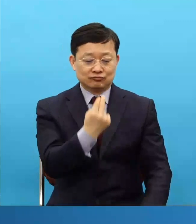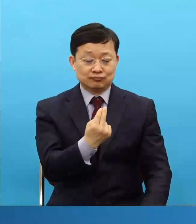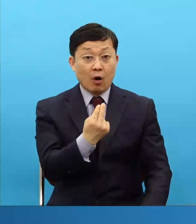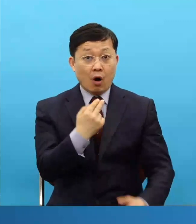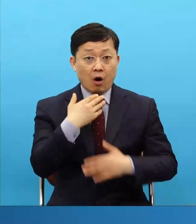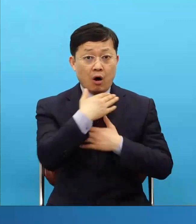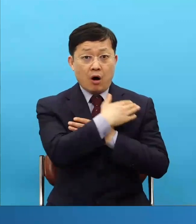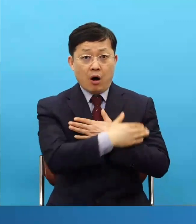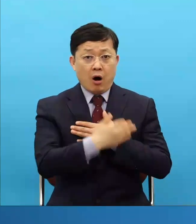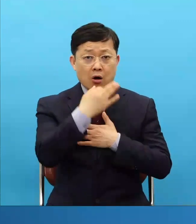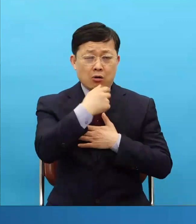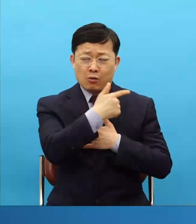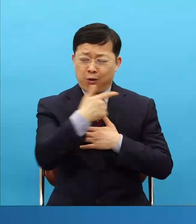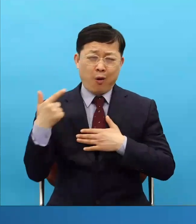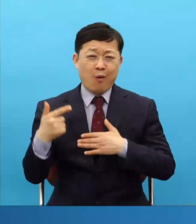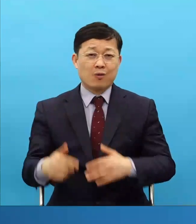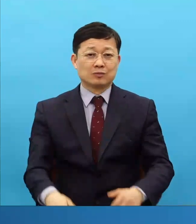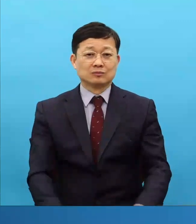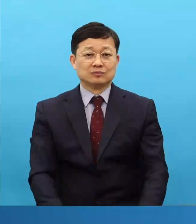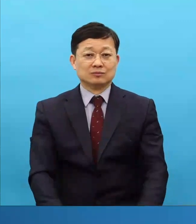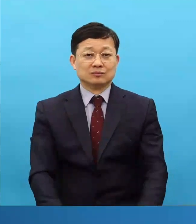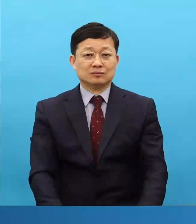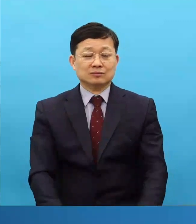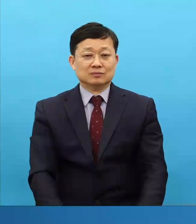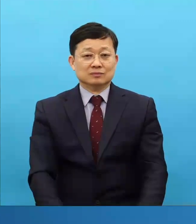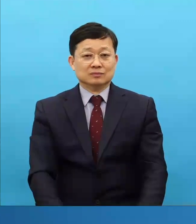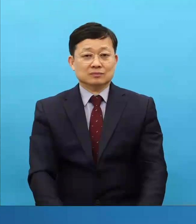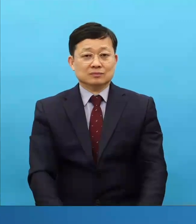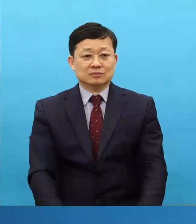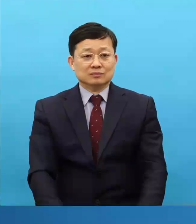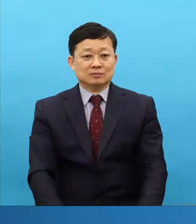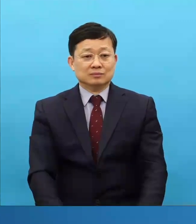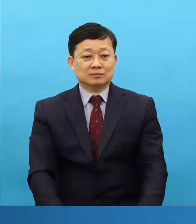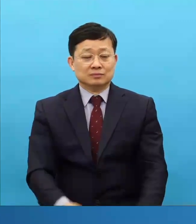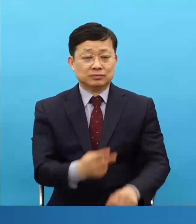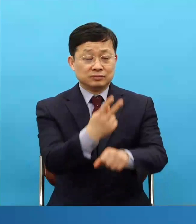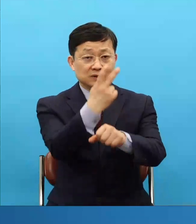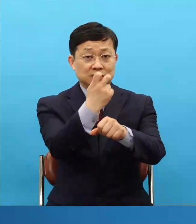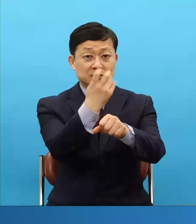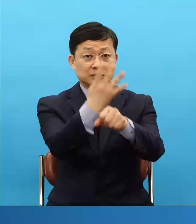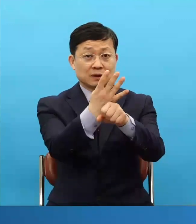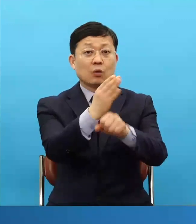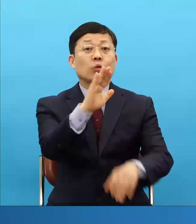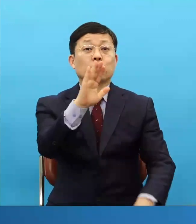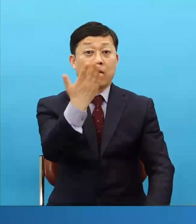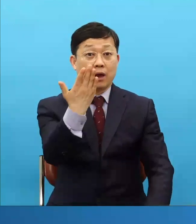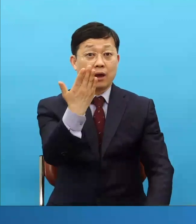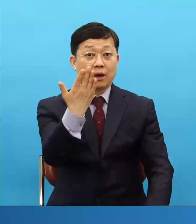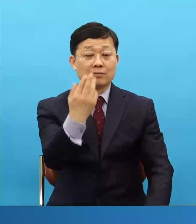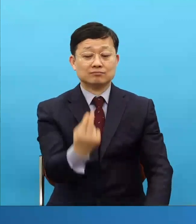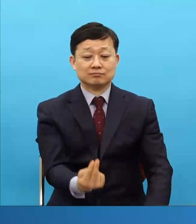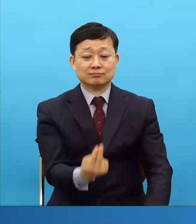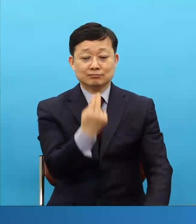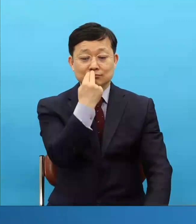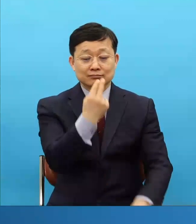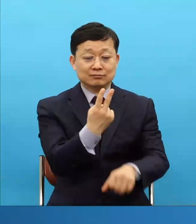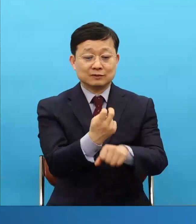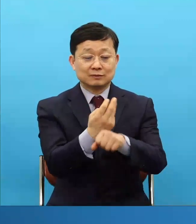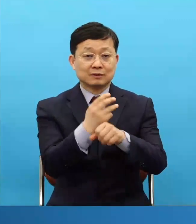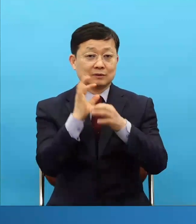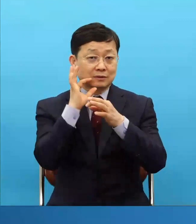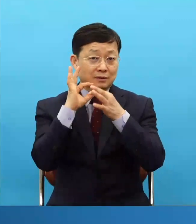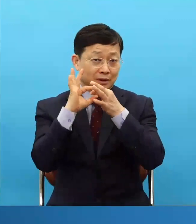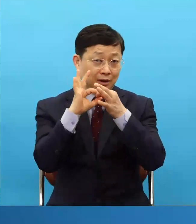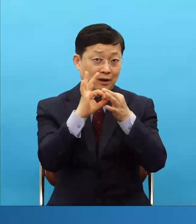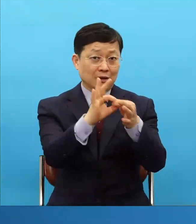continued to pray that prayer, it really was of help to me. 도움된다는 말이 뭐냐? 이게 되는 거예요. It really helped me because 24 hours was taking place. 그냥